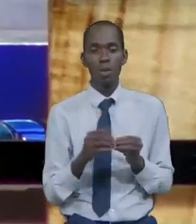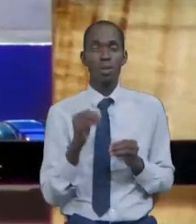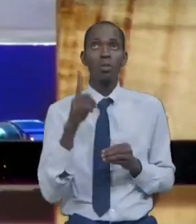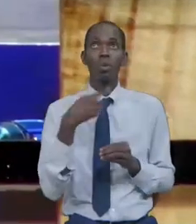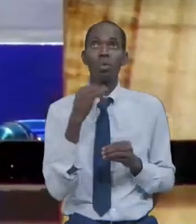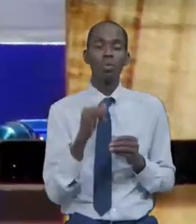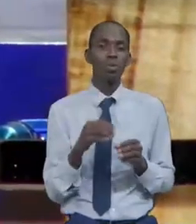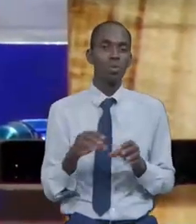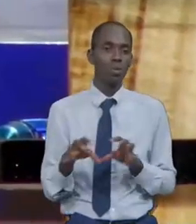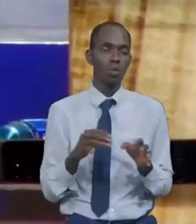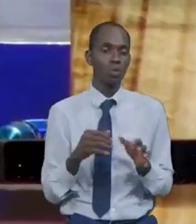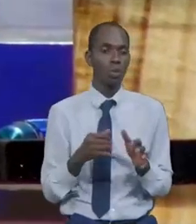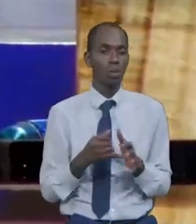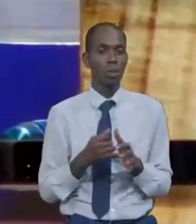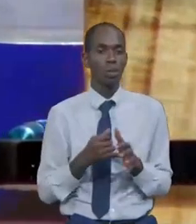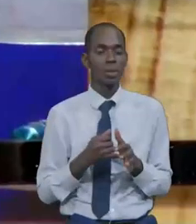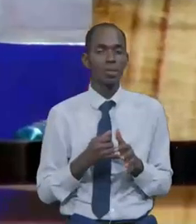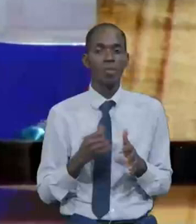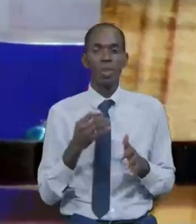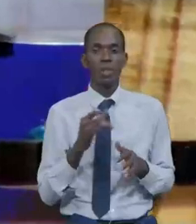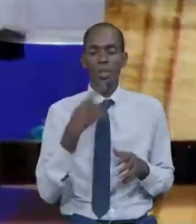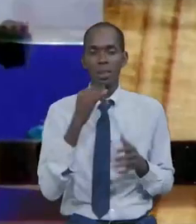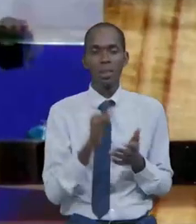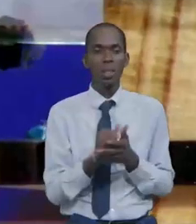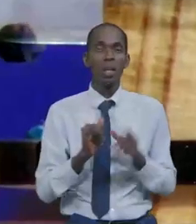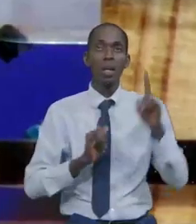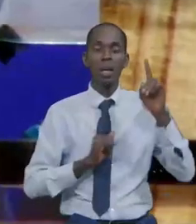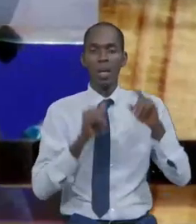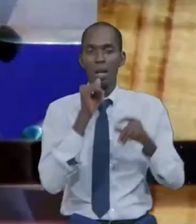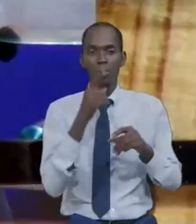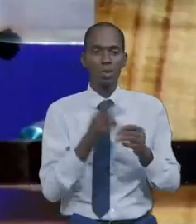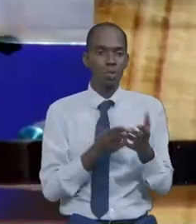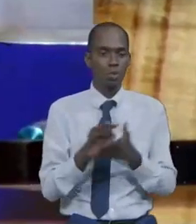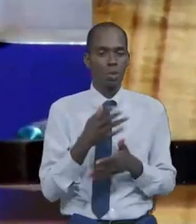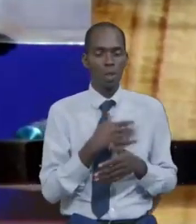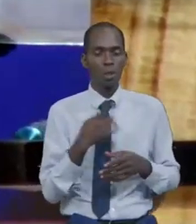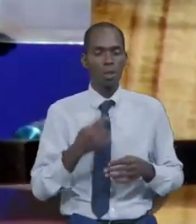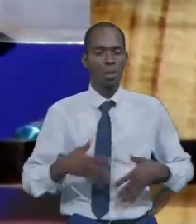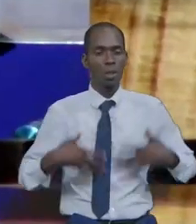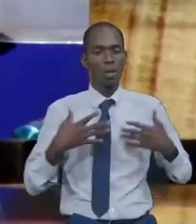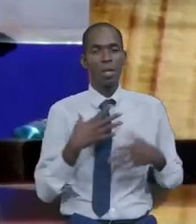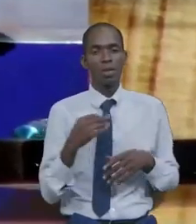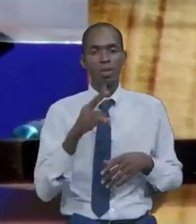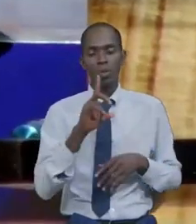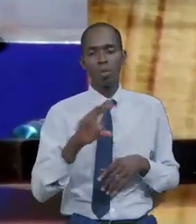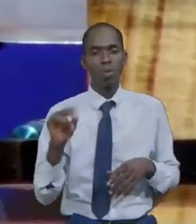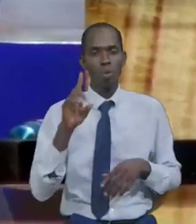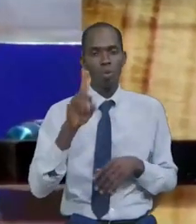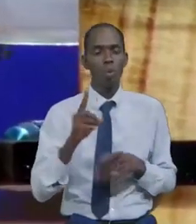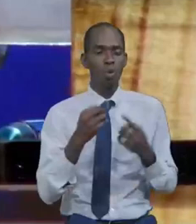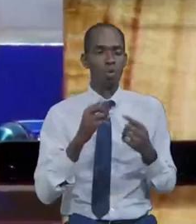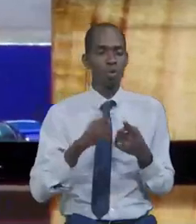le chemin, la vérité et la vie. Et nul ne vient au Père que par